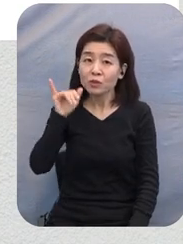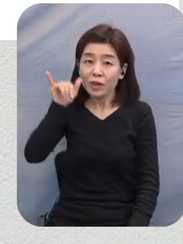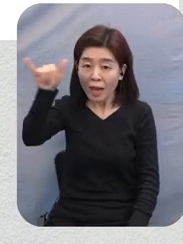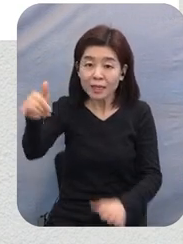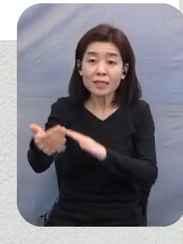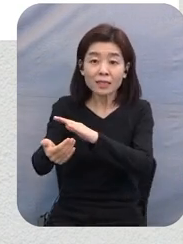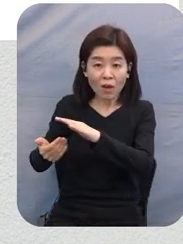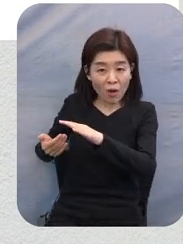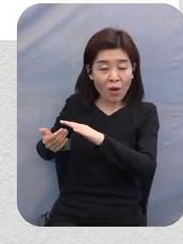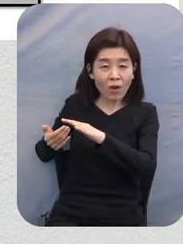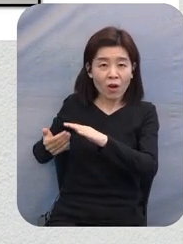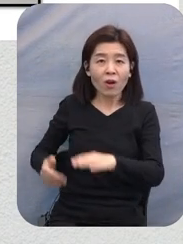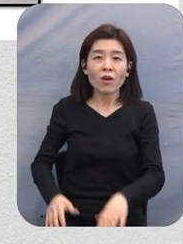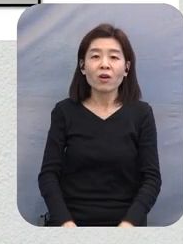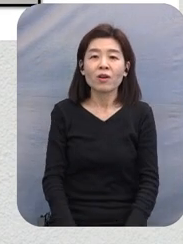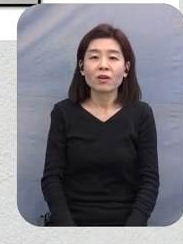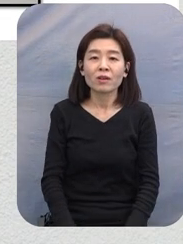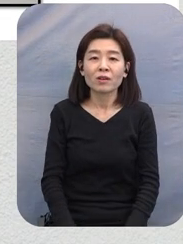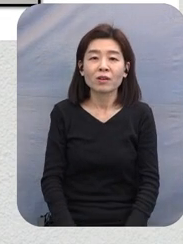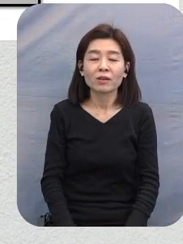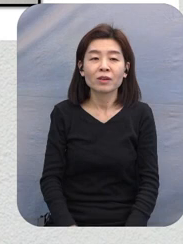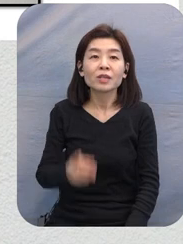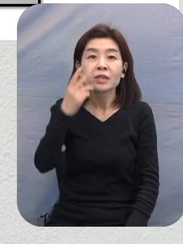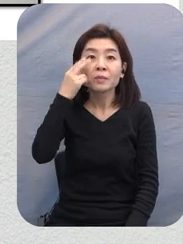우리 넘겨보겠습니다. 가기도 전에